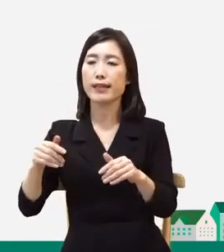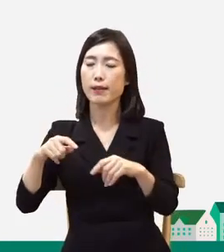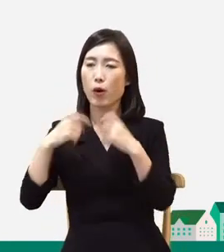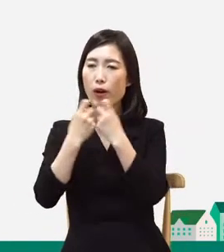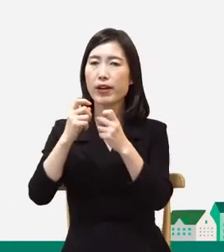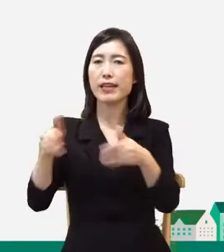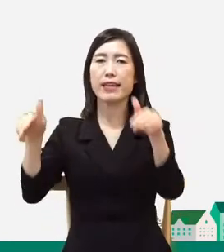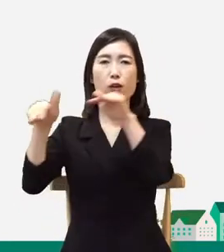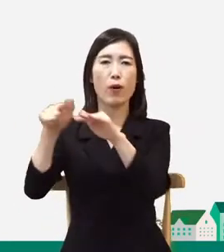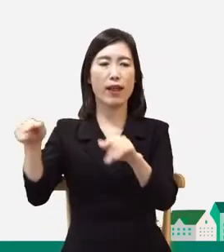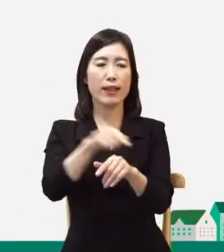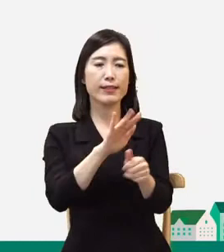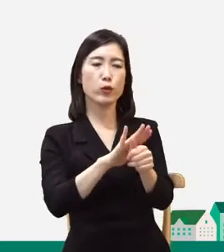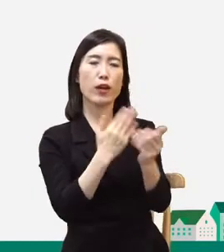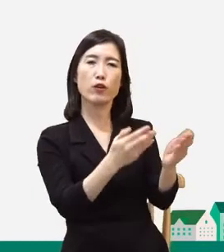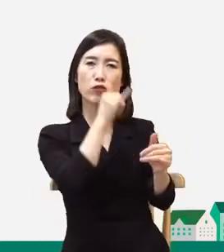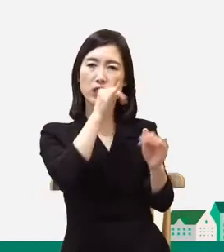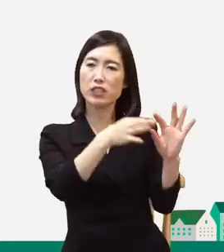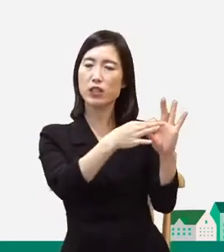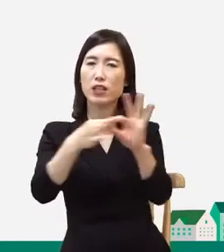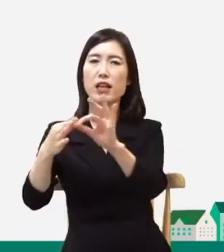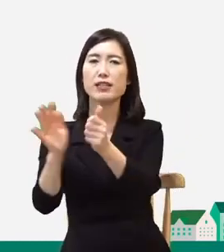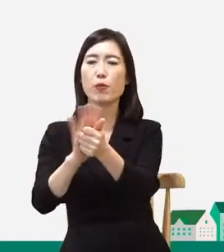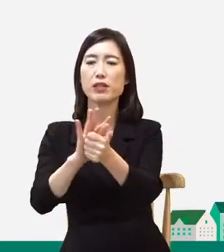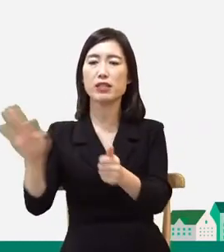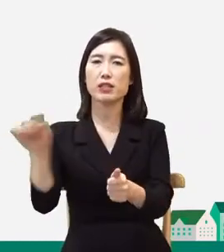통해 지역사회 통합을 지원하고 있습니다.